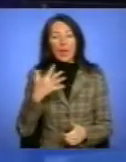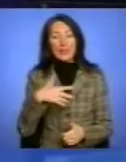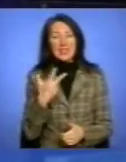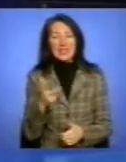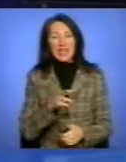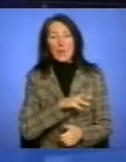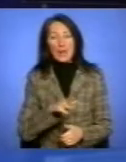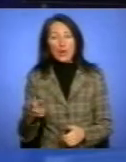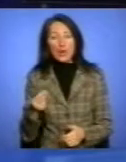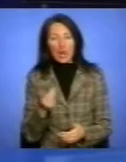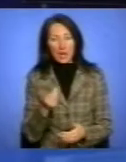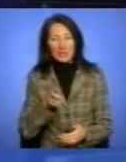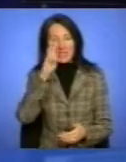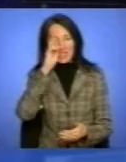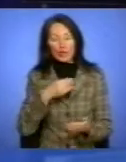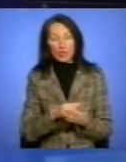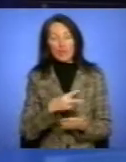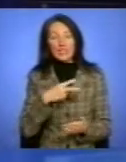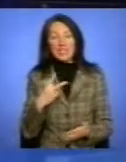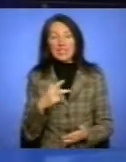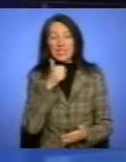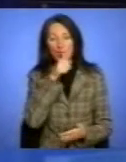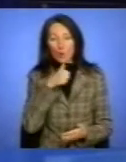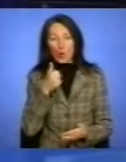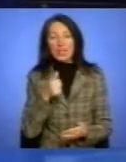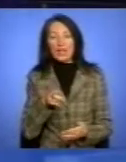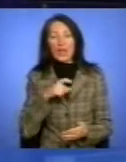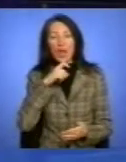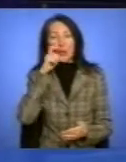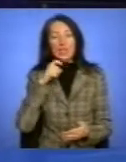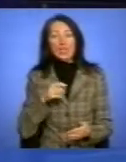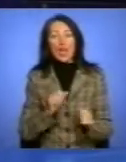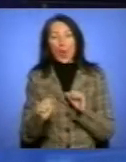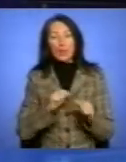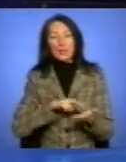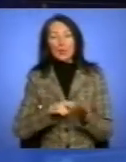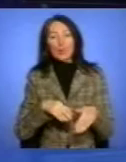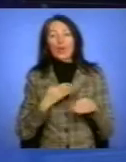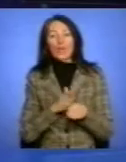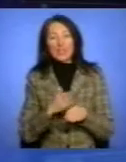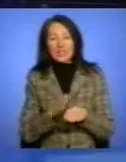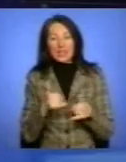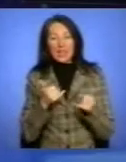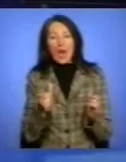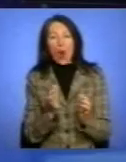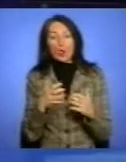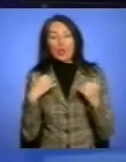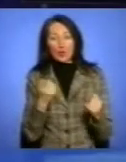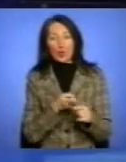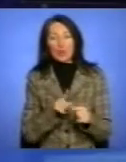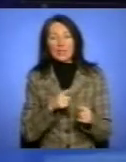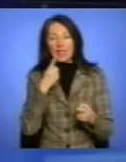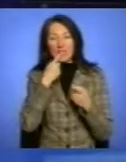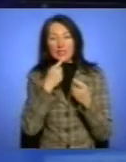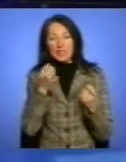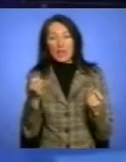Три мільйони гривень з державного бюджету у 2013 році вітчизняний уряд планує виділити на охорону здоров'я. Про це заявив